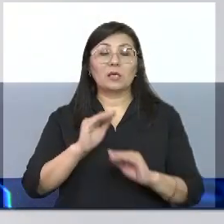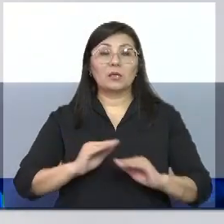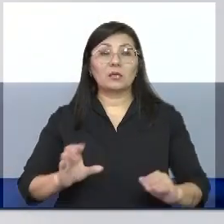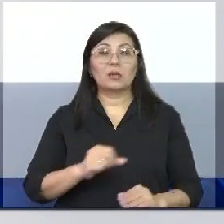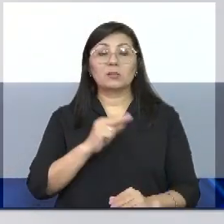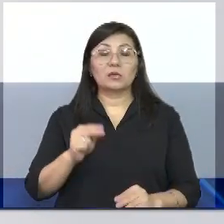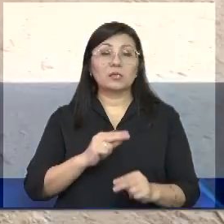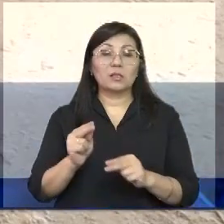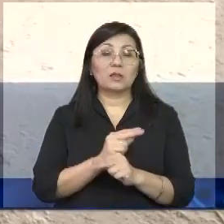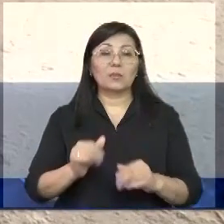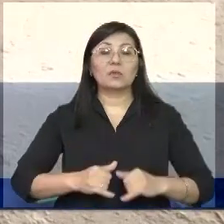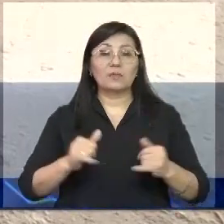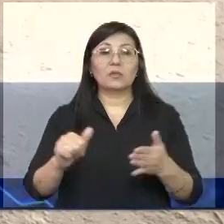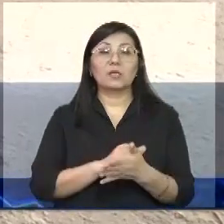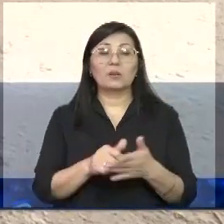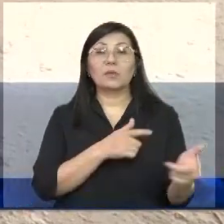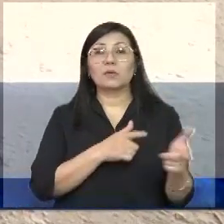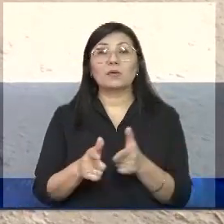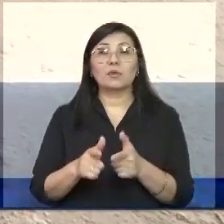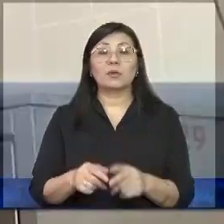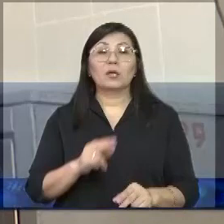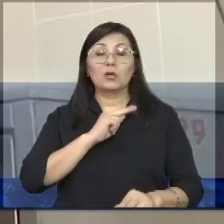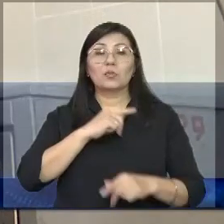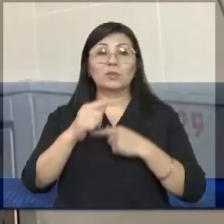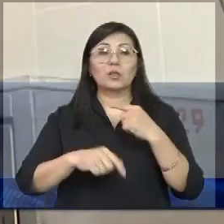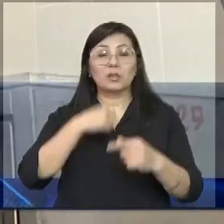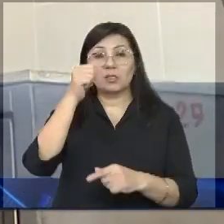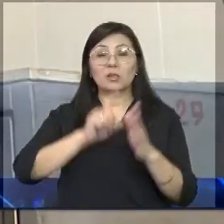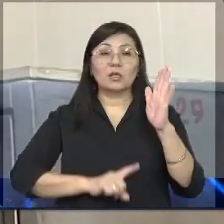өткізу үшін жобалық сметалық құжат әзірленді. Жұмыс келер жылы